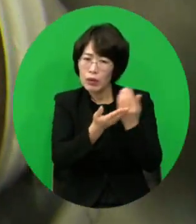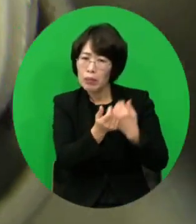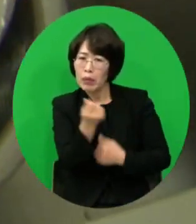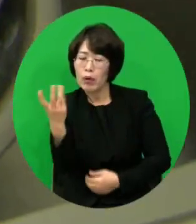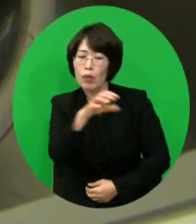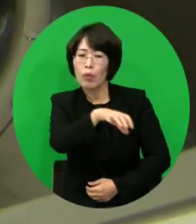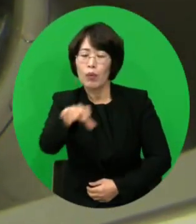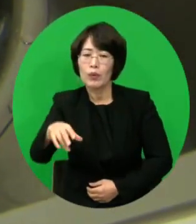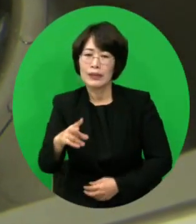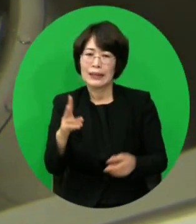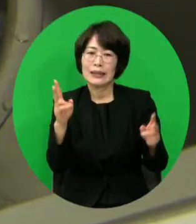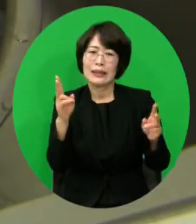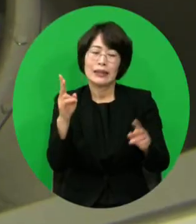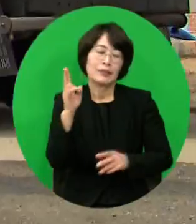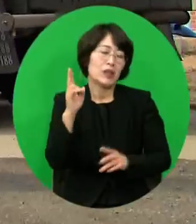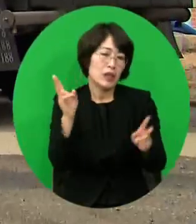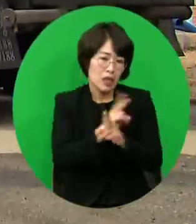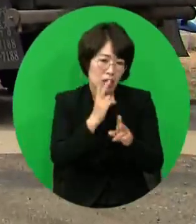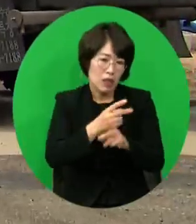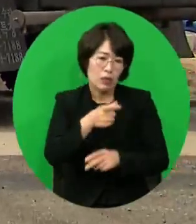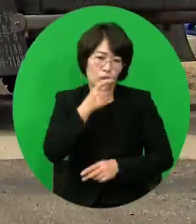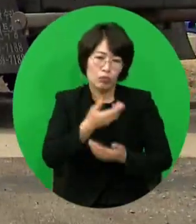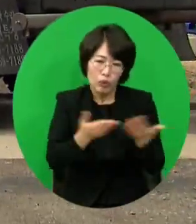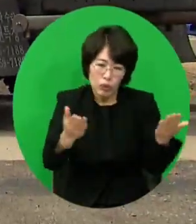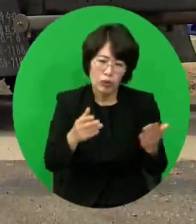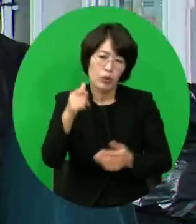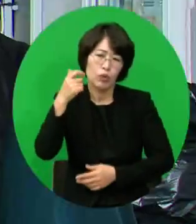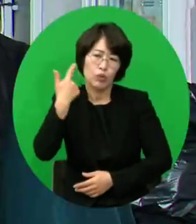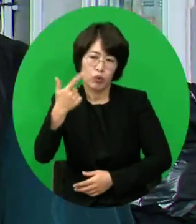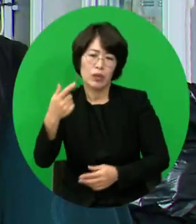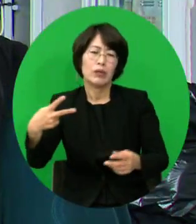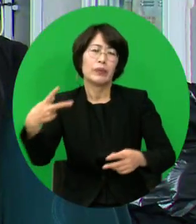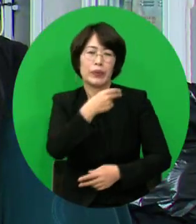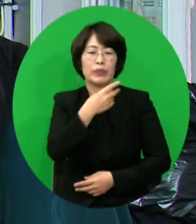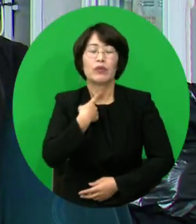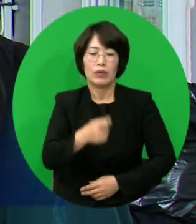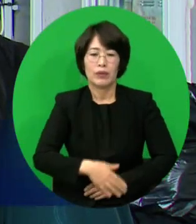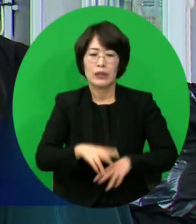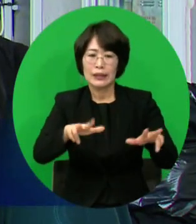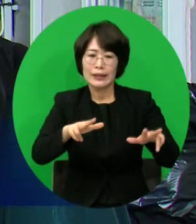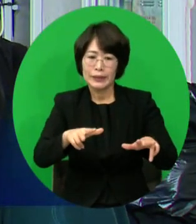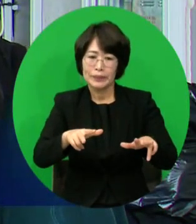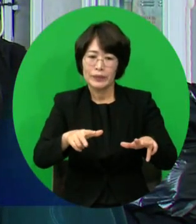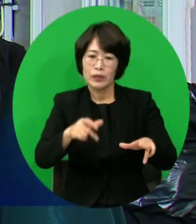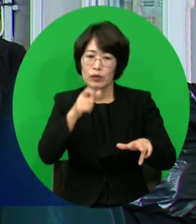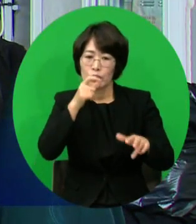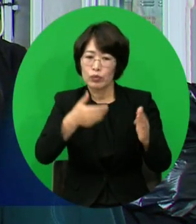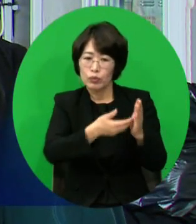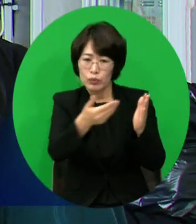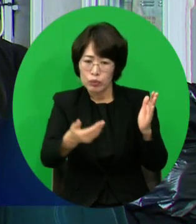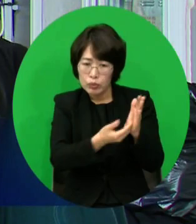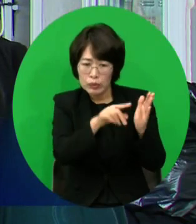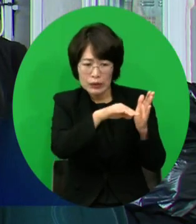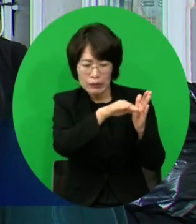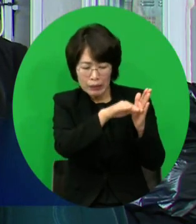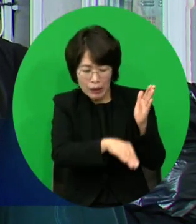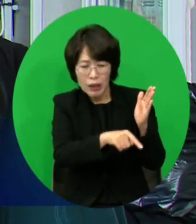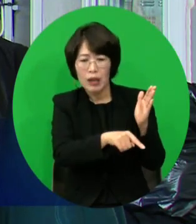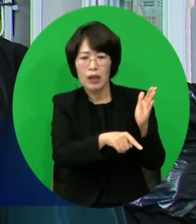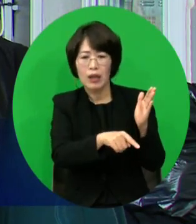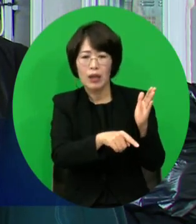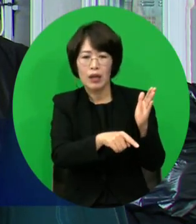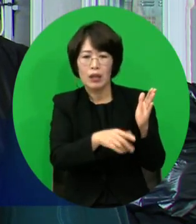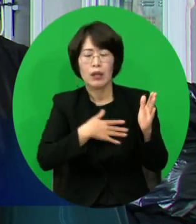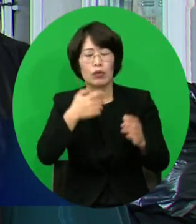지역은 2일 급수, 6일 단수에 들어가야 했습니다. 그 물이 지금 우리 수원지 물이 저 정도 있는 것은 지금 우리가